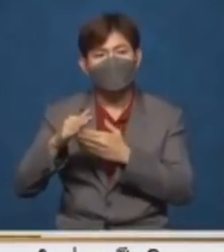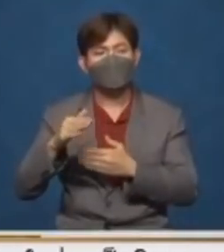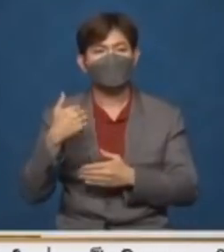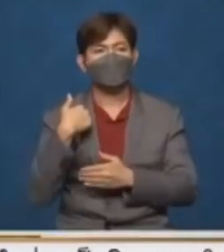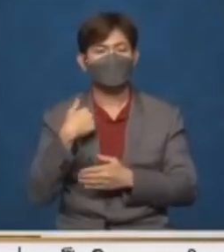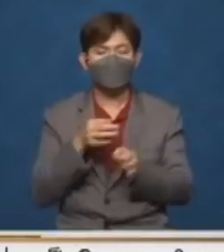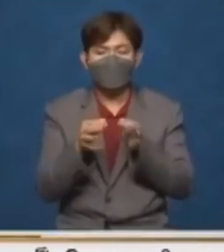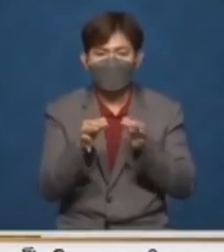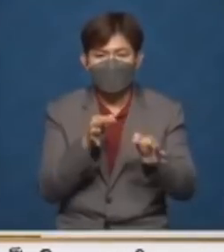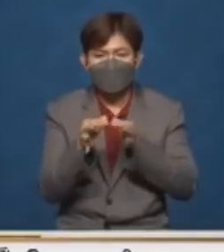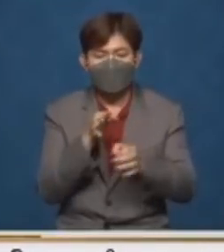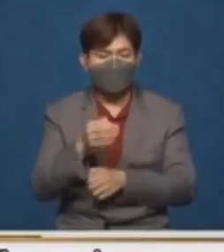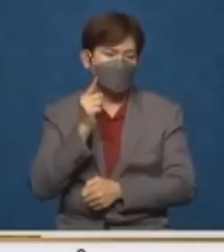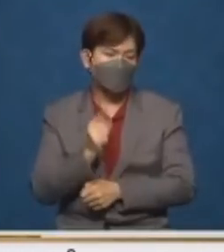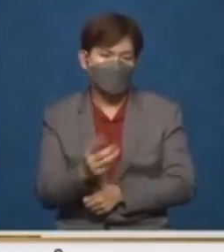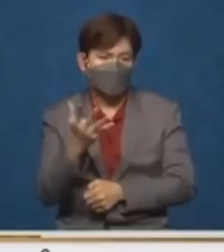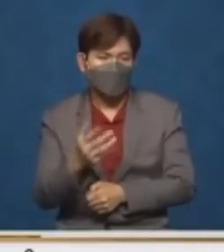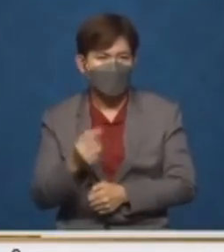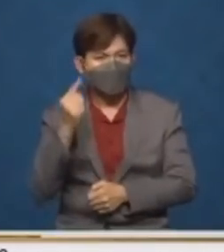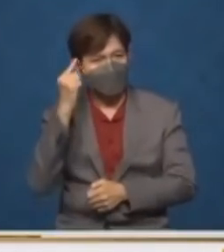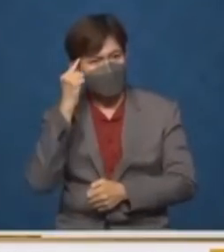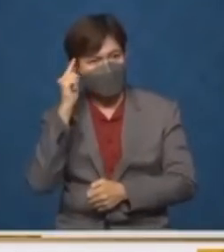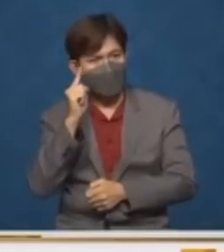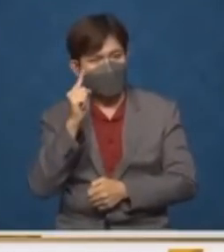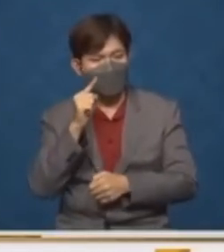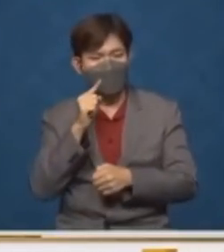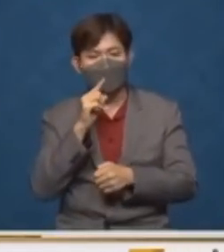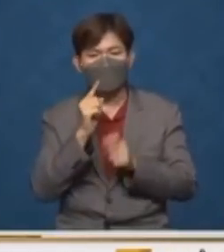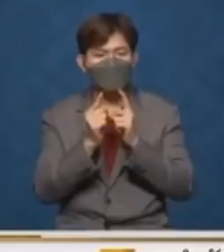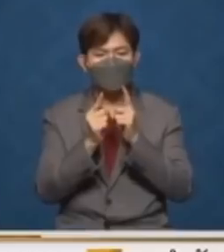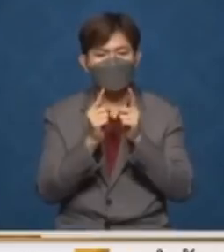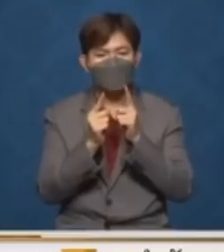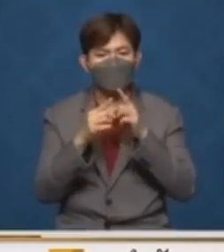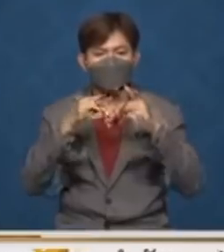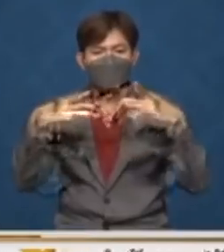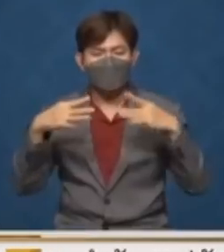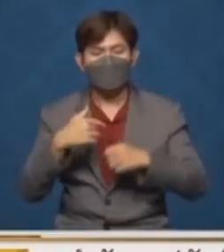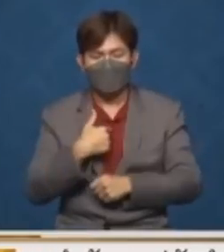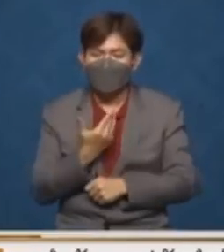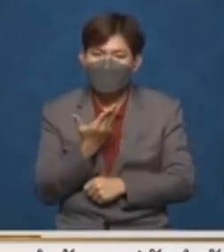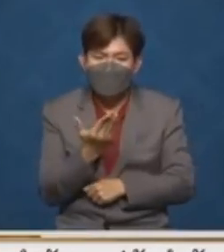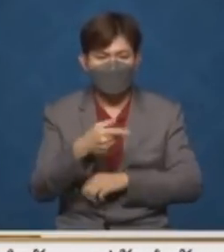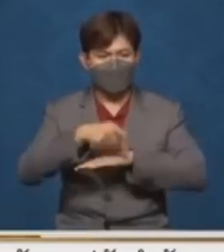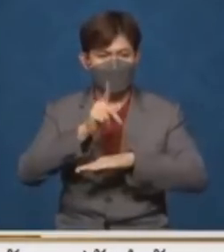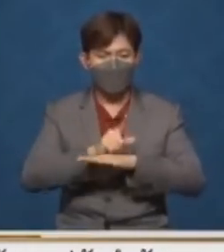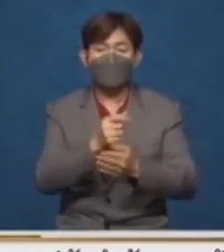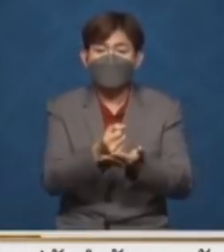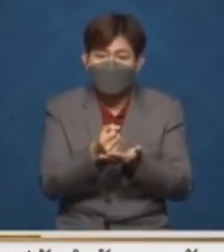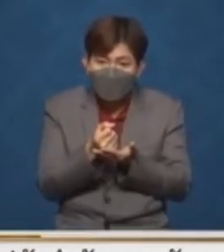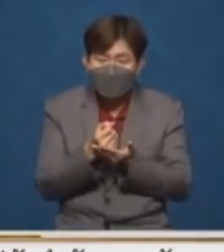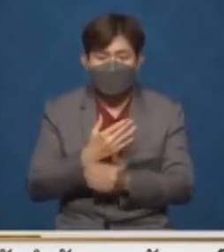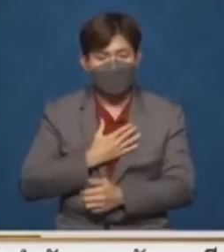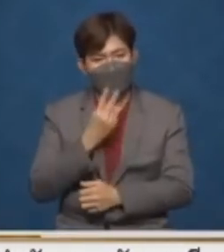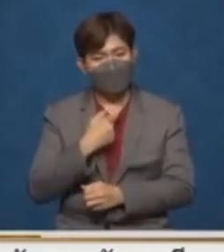แลกได้มีการชแง นั้ไม่เปนครามจริเี่ผมวาท่านจะเลยเถิดไปมากเลยครัานครัไมฉนั้ผมควาท่านหระทานได้กรุณา และผมจิๆ